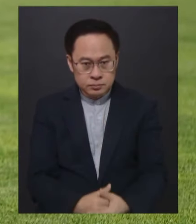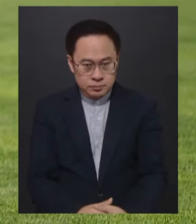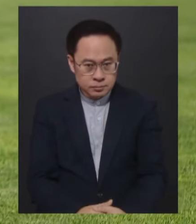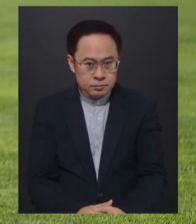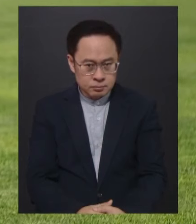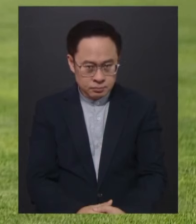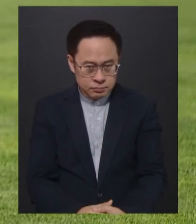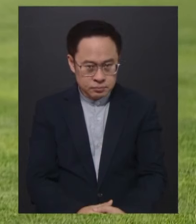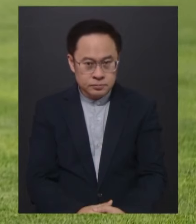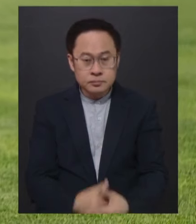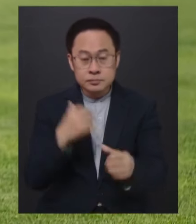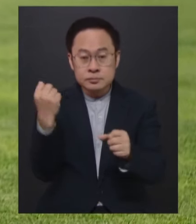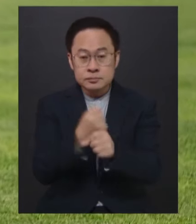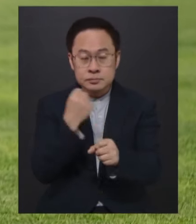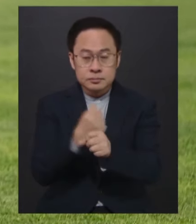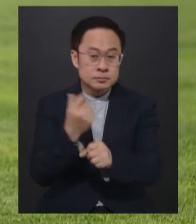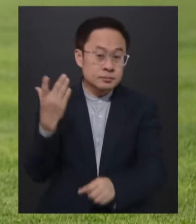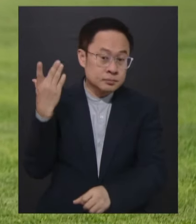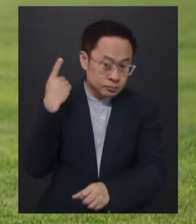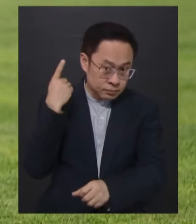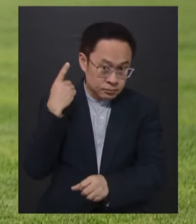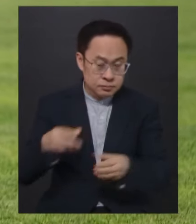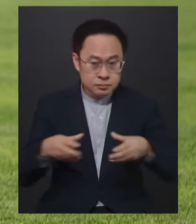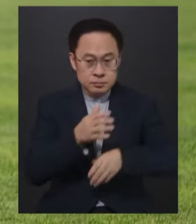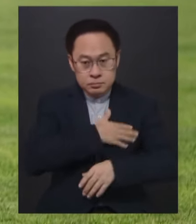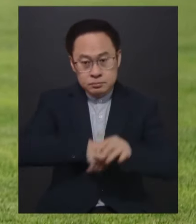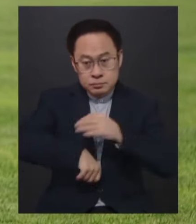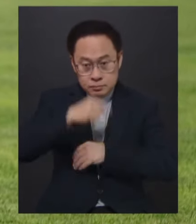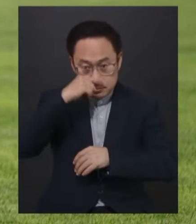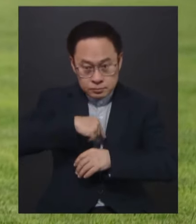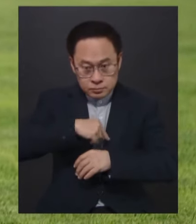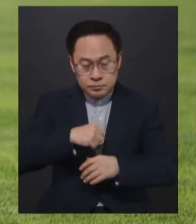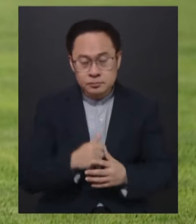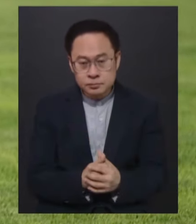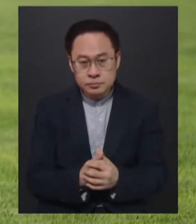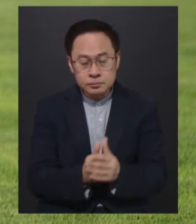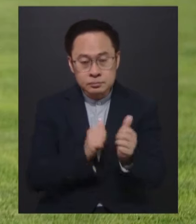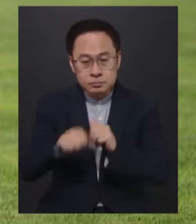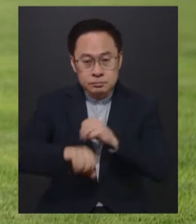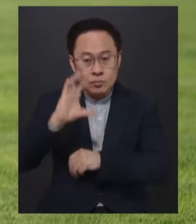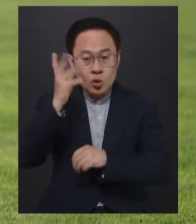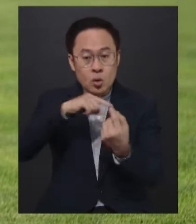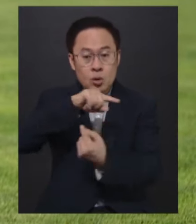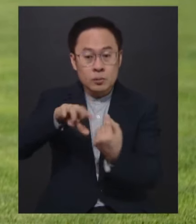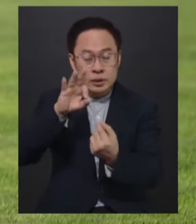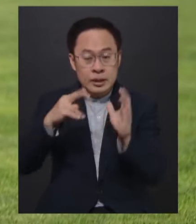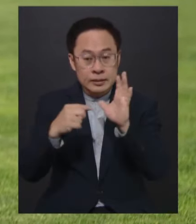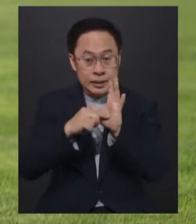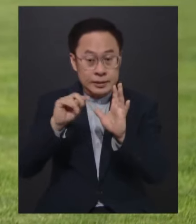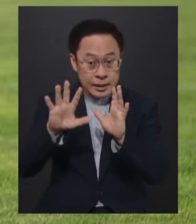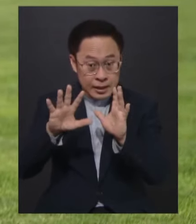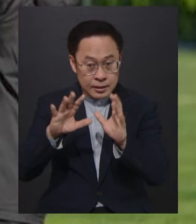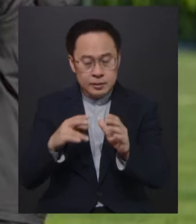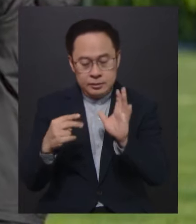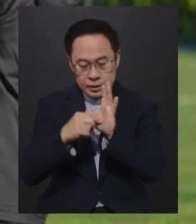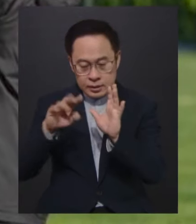ไปดูบรรยากาศการฝึกซ้อมกันหน่อยนะครับอัปเดตความพร้อมของทัพช้างศึกไทยครับในการแข่งขันฟุตบอลโลกรอบคัดเลือกแมตช์เดย์ที่5ครับในการ